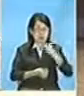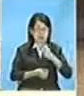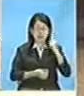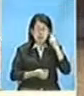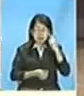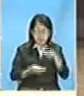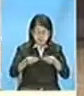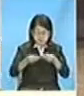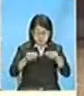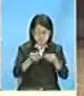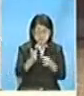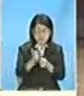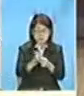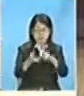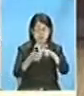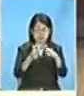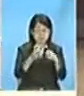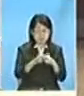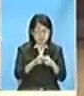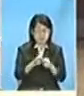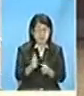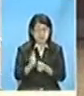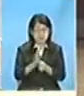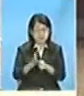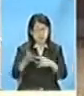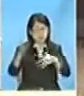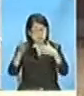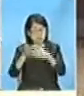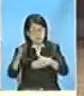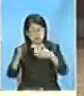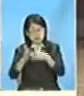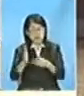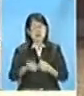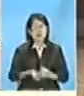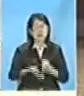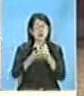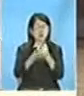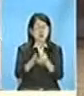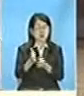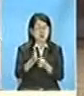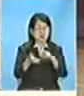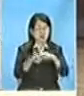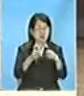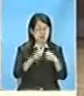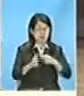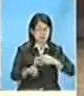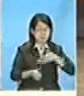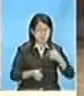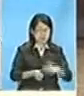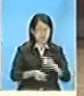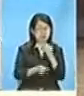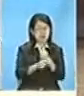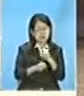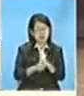กันขจัดอุปสรรคขจัดทุกข์บำรุงสุขและทำงานตอบสนองความต้อง